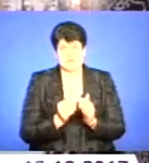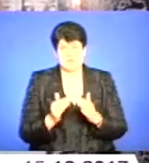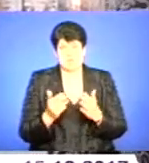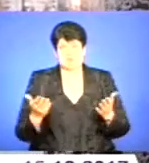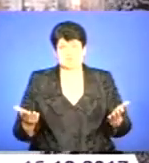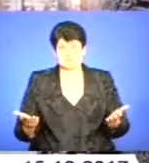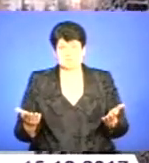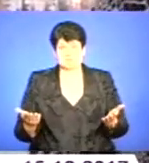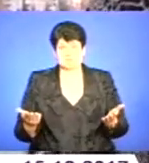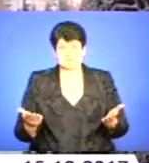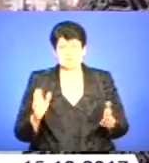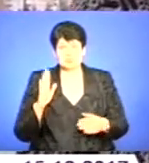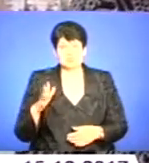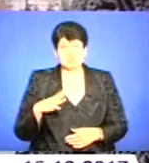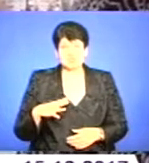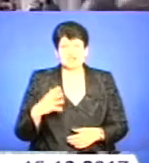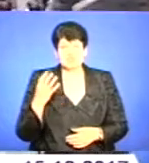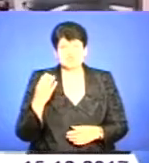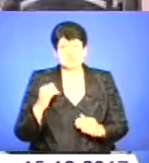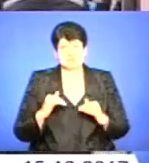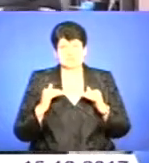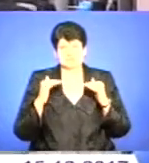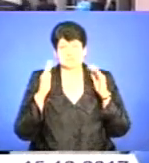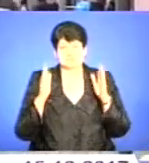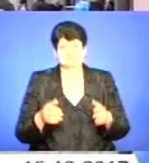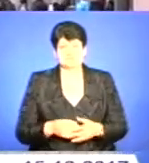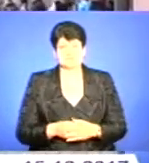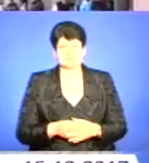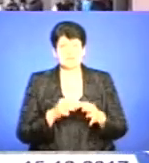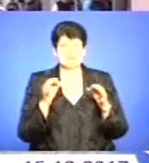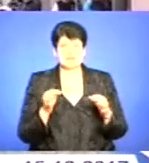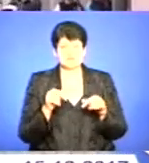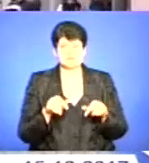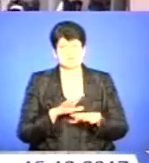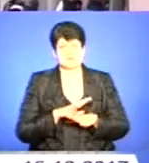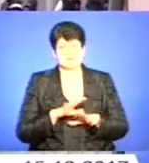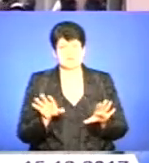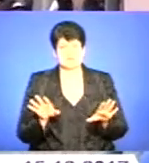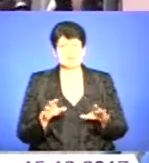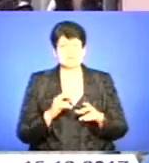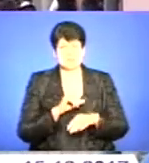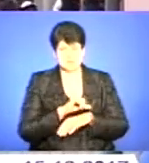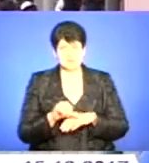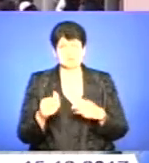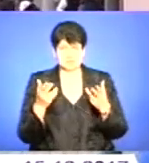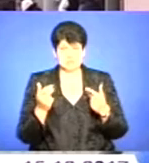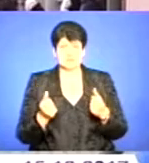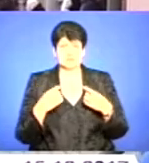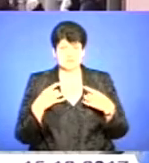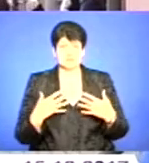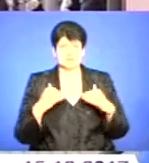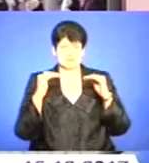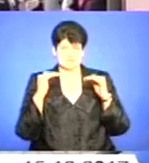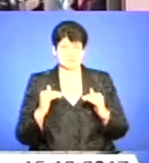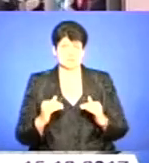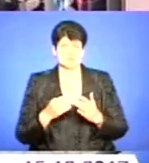що будемо чекати ще підвищення. Ніколи так в нас тут не буває. За границею так, до свята впускають ціни,